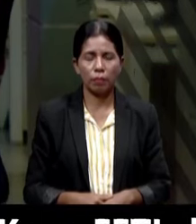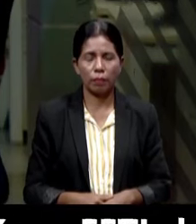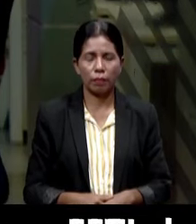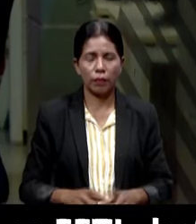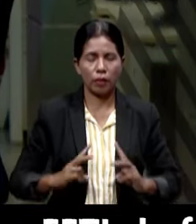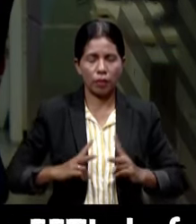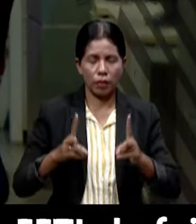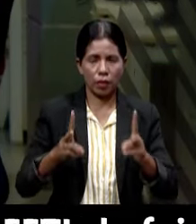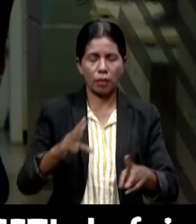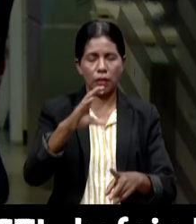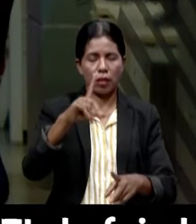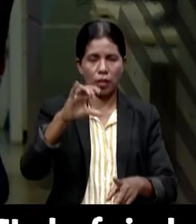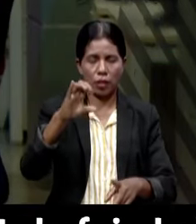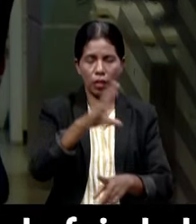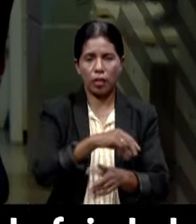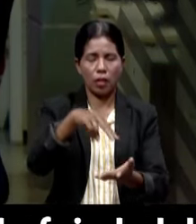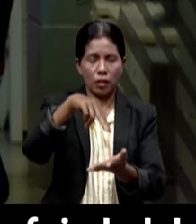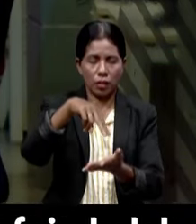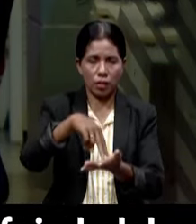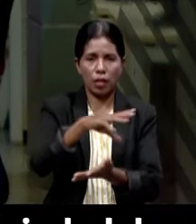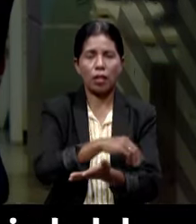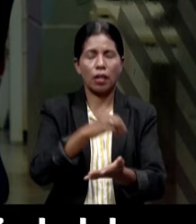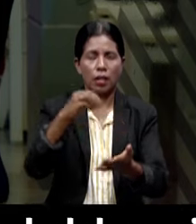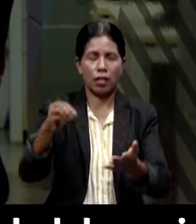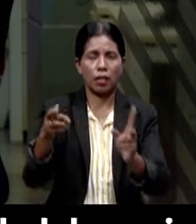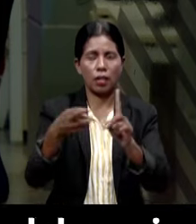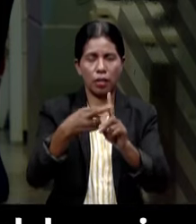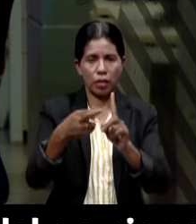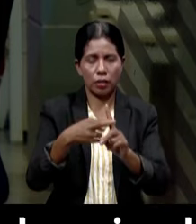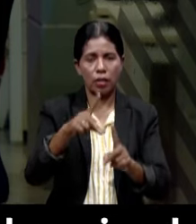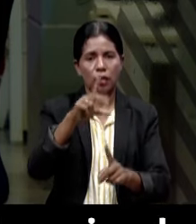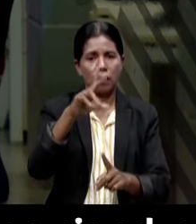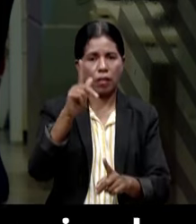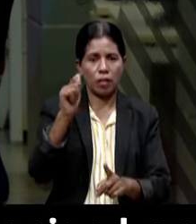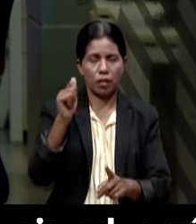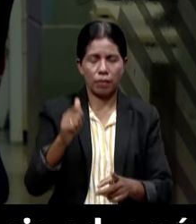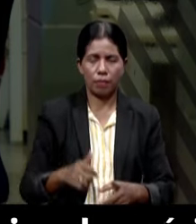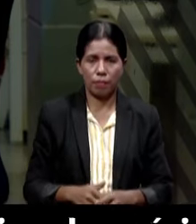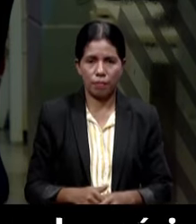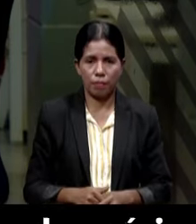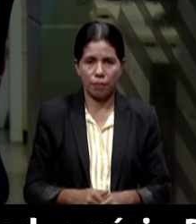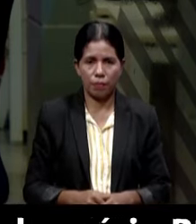Veteranu kelikai hari plaka da Vitalik Shtei Tulaniang iha luka dala.